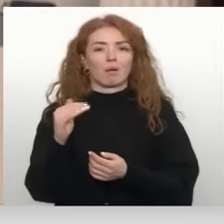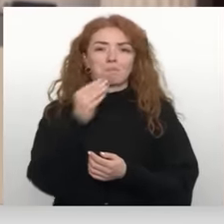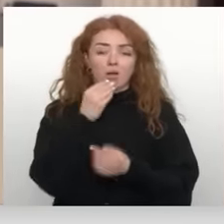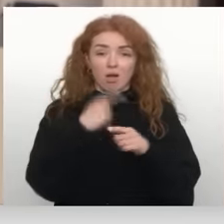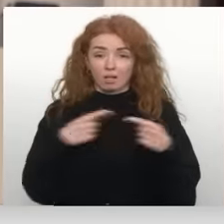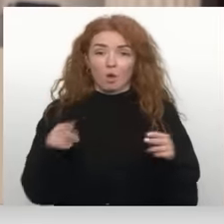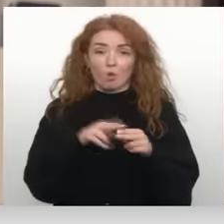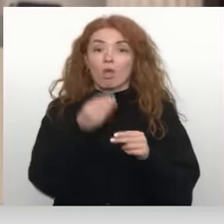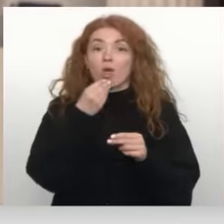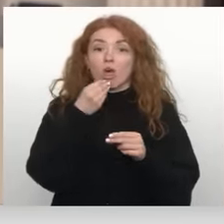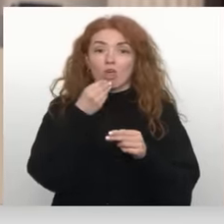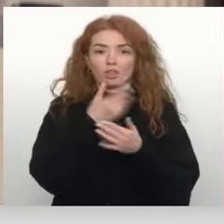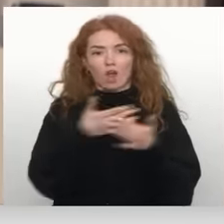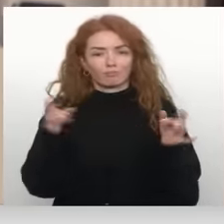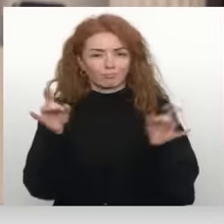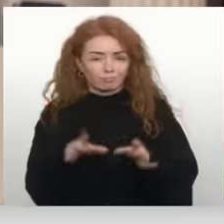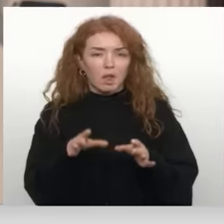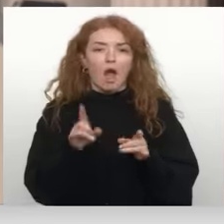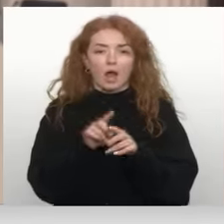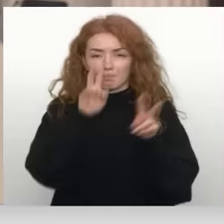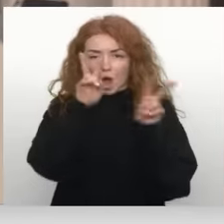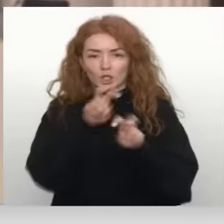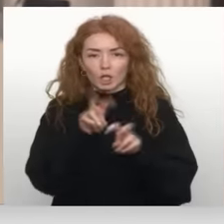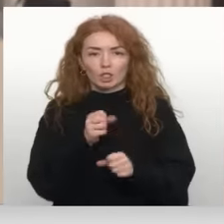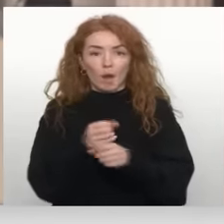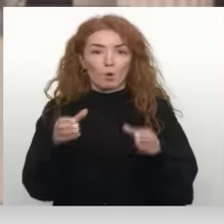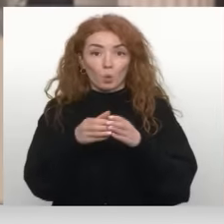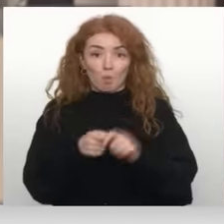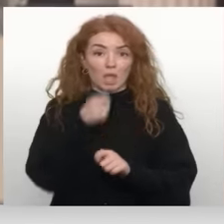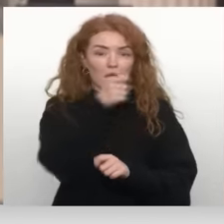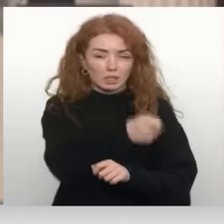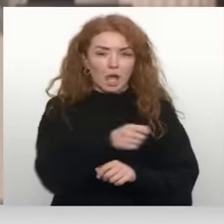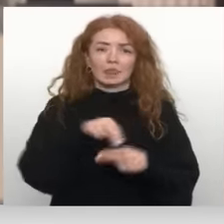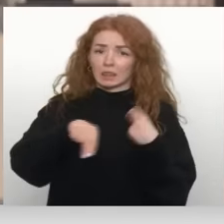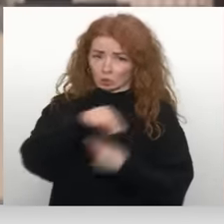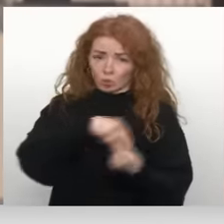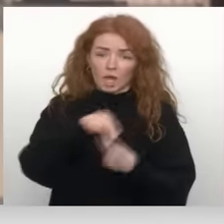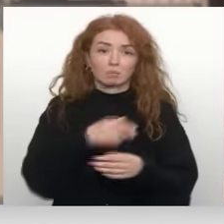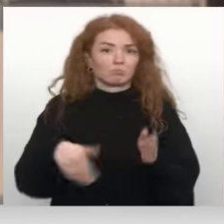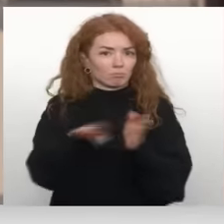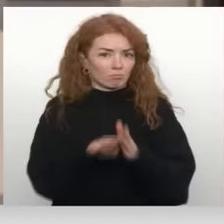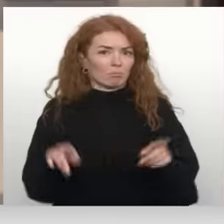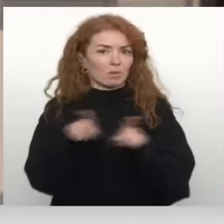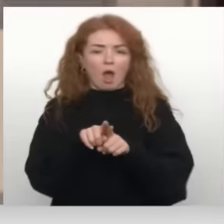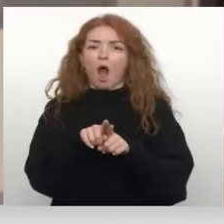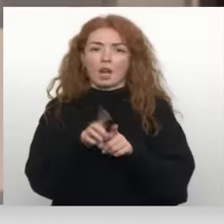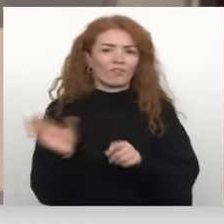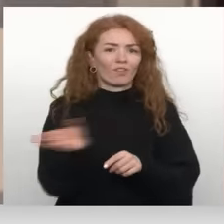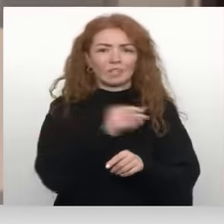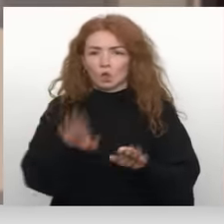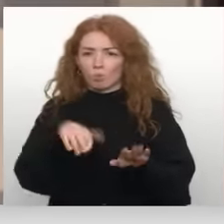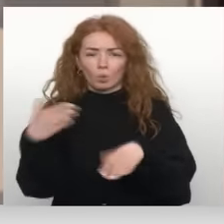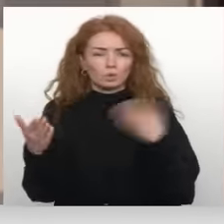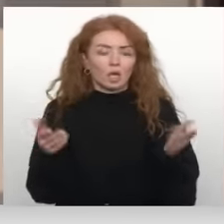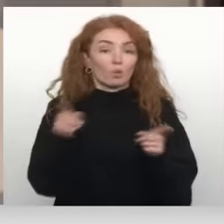ēdināšanai uz nodokļu pārskatīšanas darbu grupu. Šeit tiks diskutēts, tie arī piedalīsies nu, gan ieinteresētās puses,